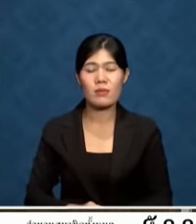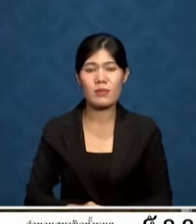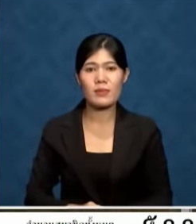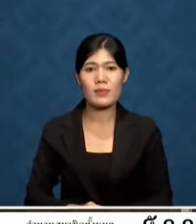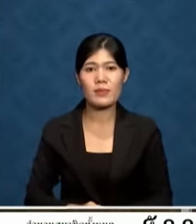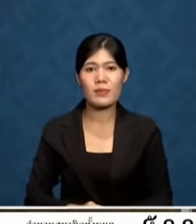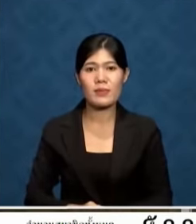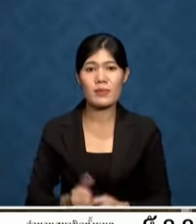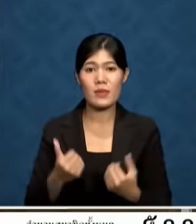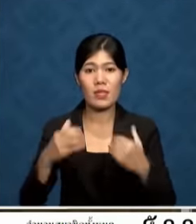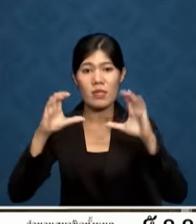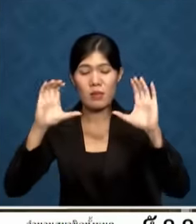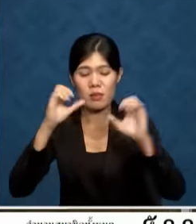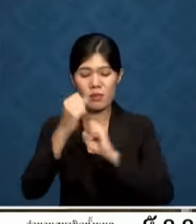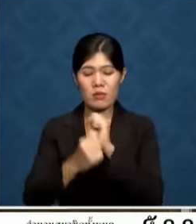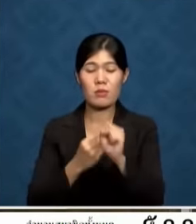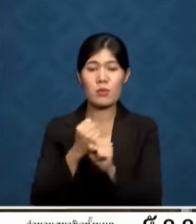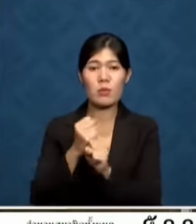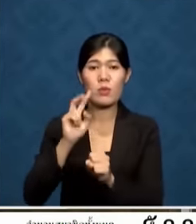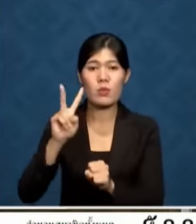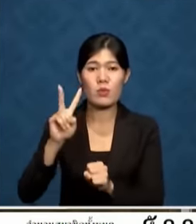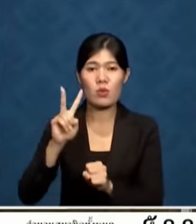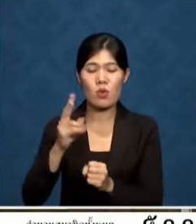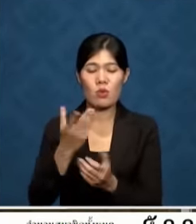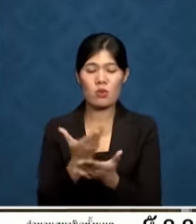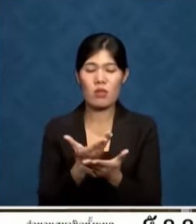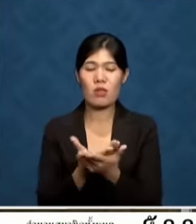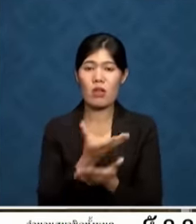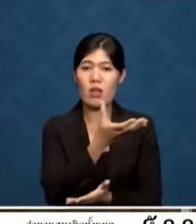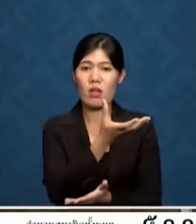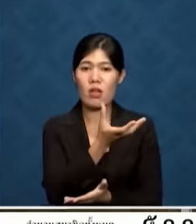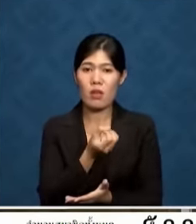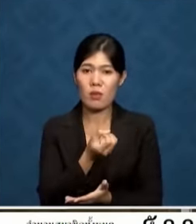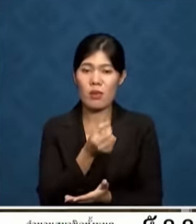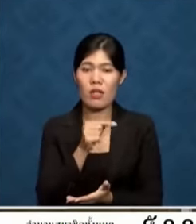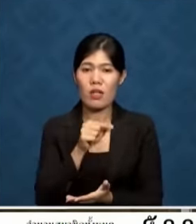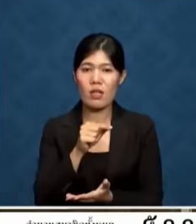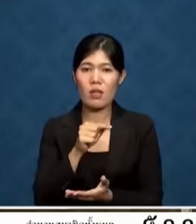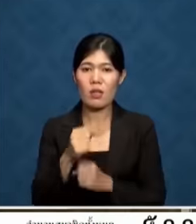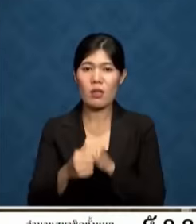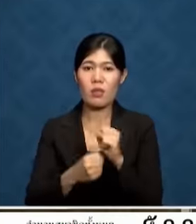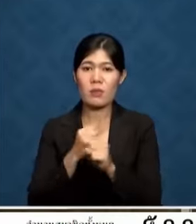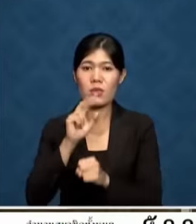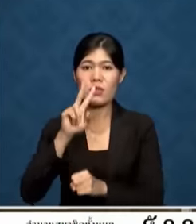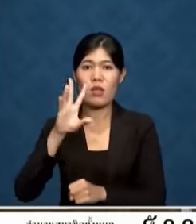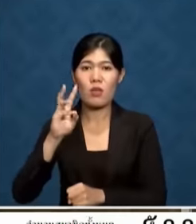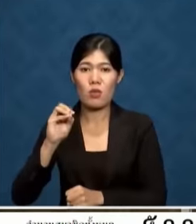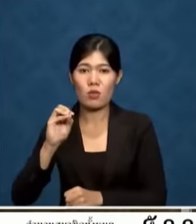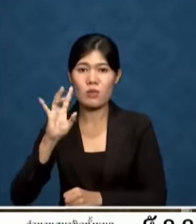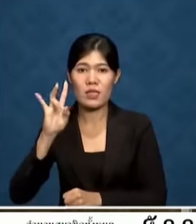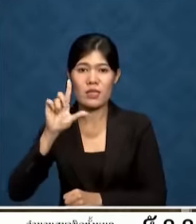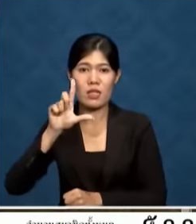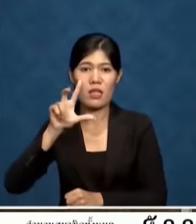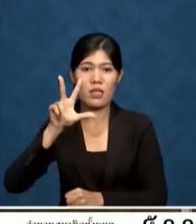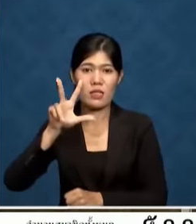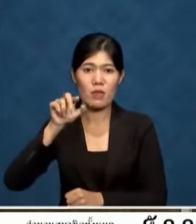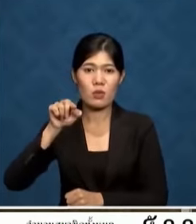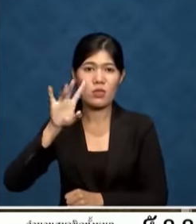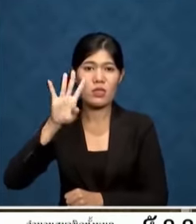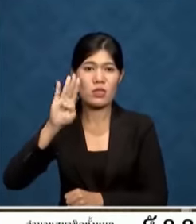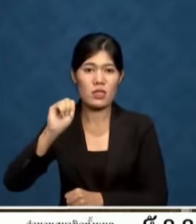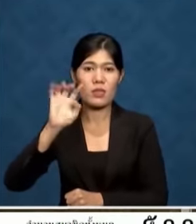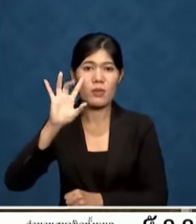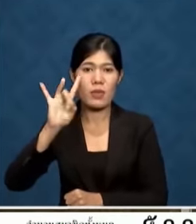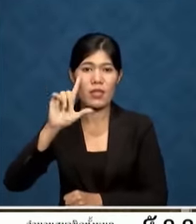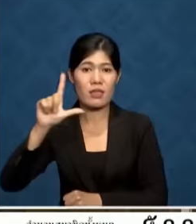รัฐบาล 2ปีจะใช้เงินงบประมาณ 67 3.48ล้านล้านกำลังขอ